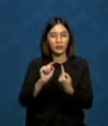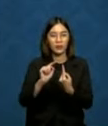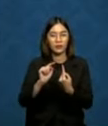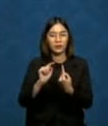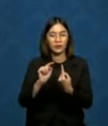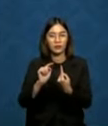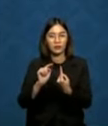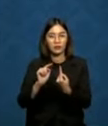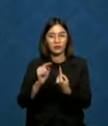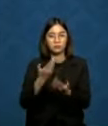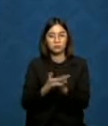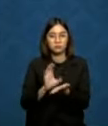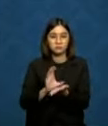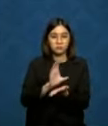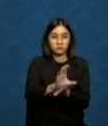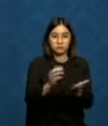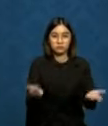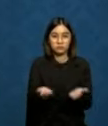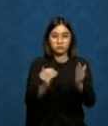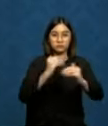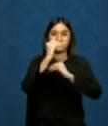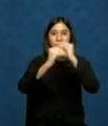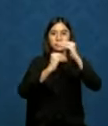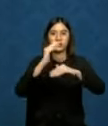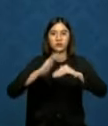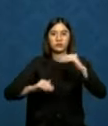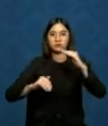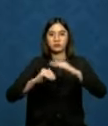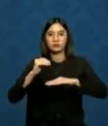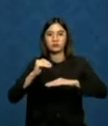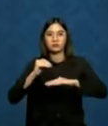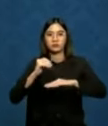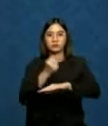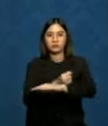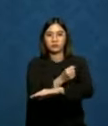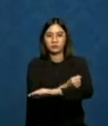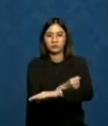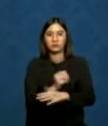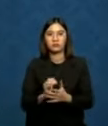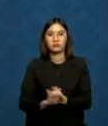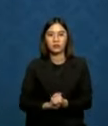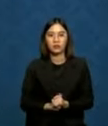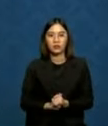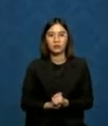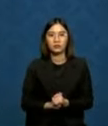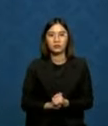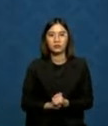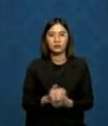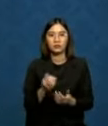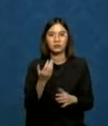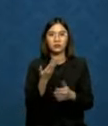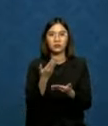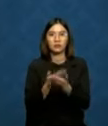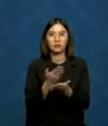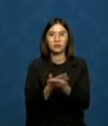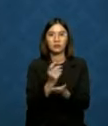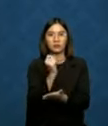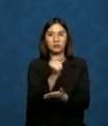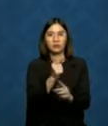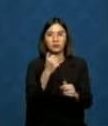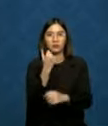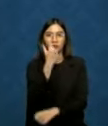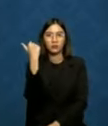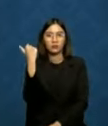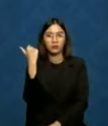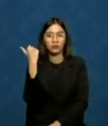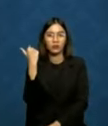ใช้ในการอุดหนุนแล้วก็พัฒนาทักษะฝีมือแรงงานแต่ในส่วนค่าใช้จ่ายอื่นๆที่ท่านเพิ่มเข้ามา